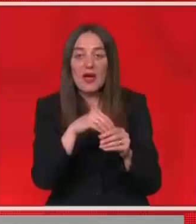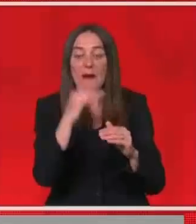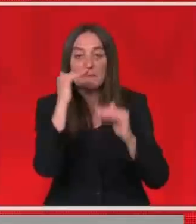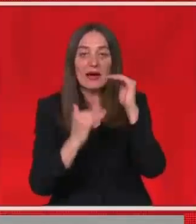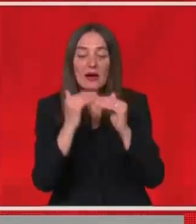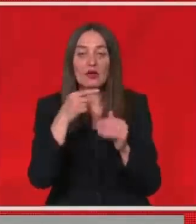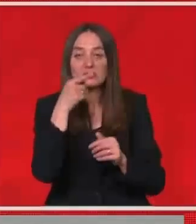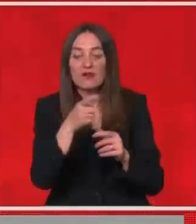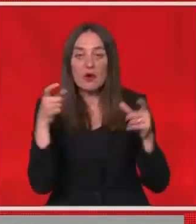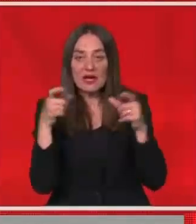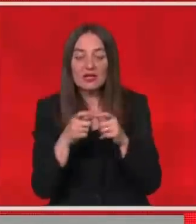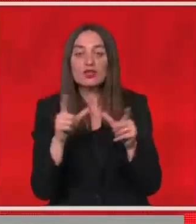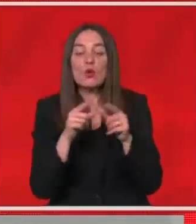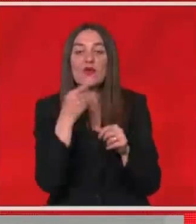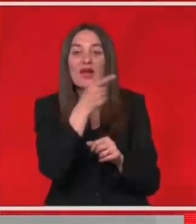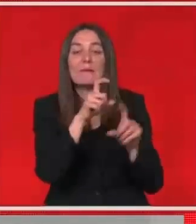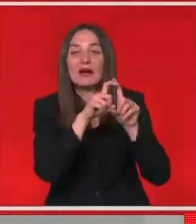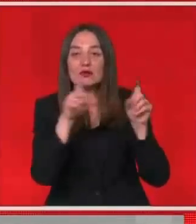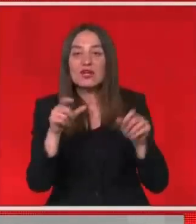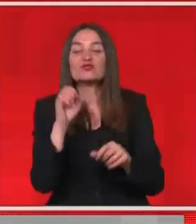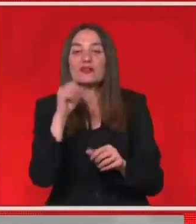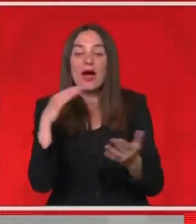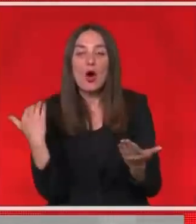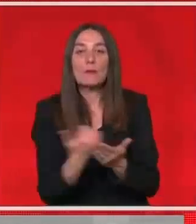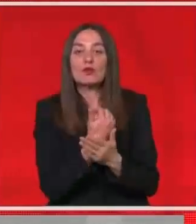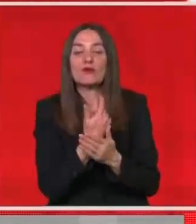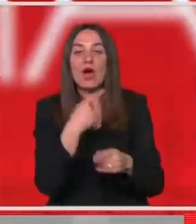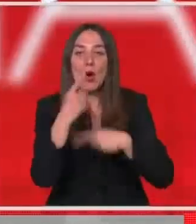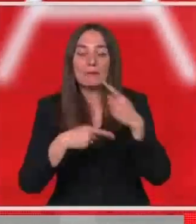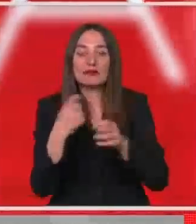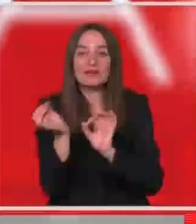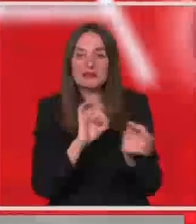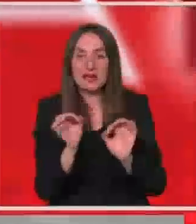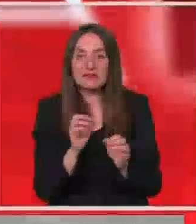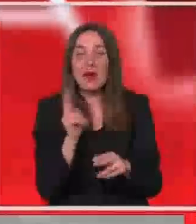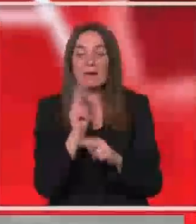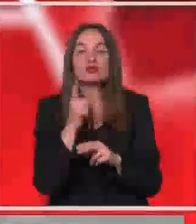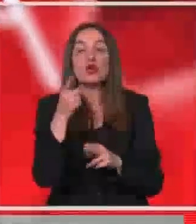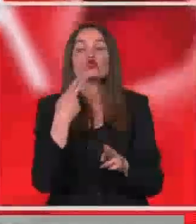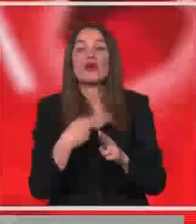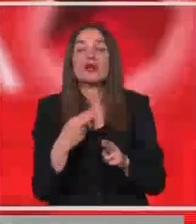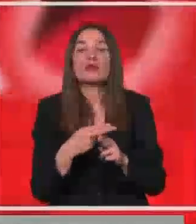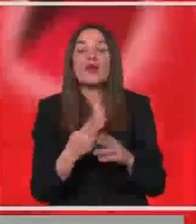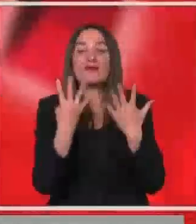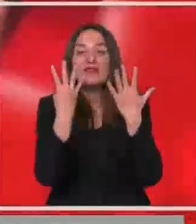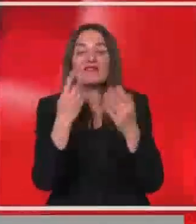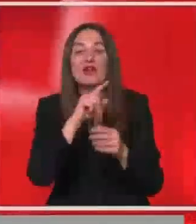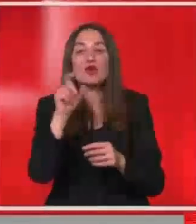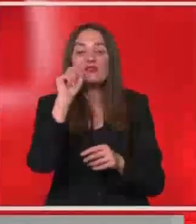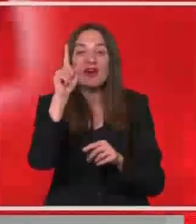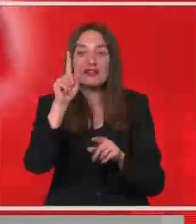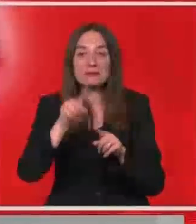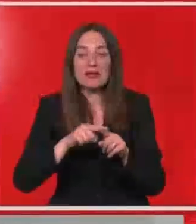sa ovom krizom u ta preduzeća da obnove obrtna sredstva. Pazite, to su krediti sa 9 do 12